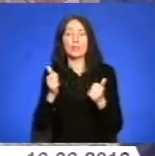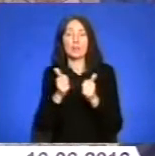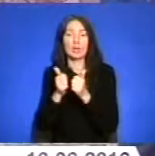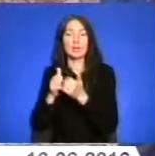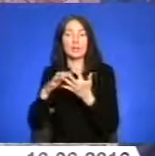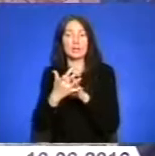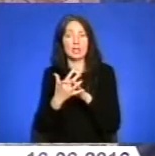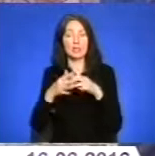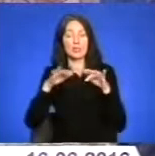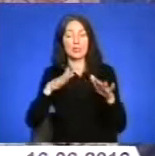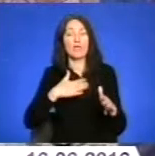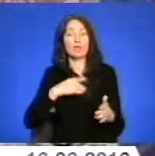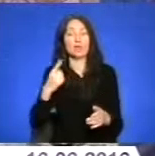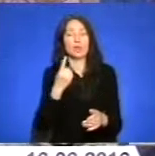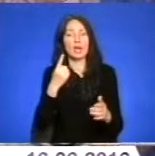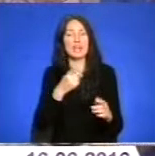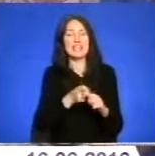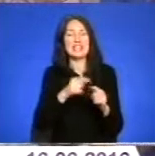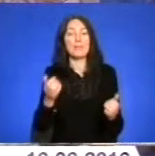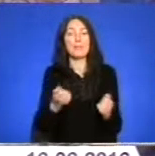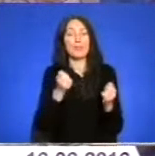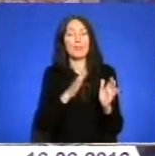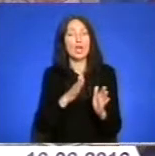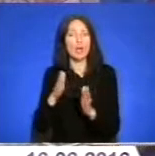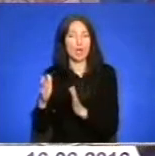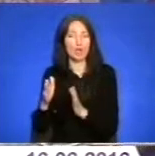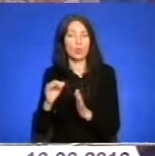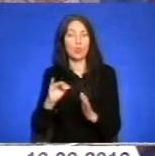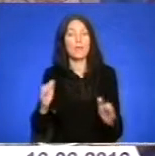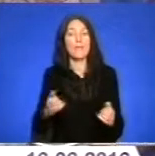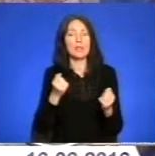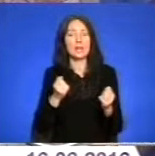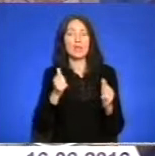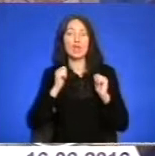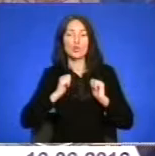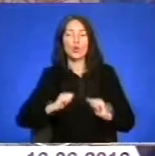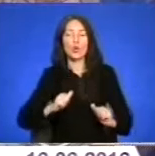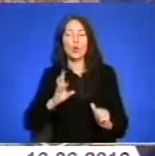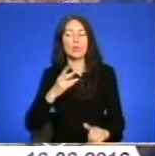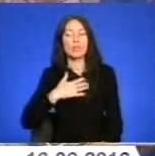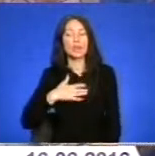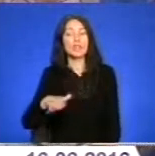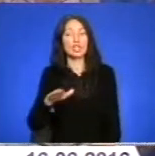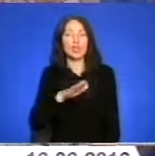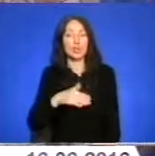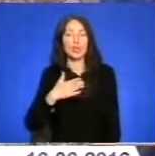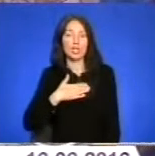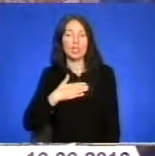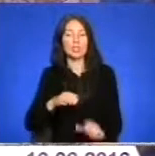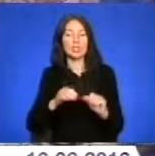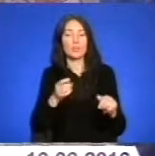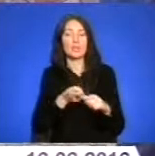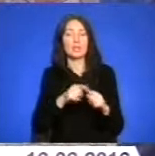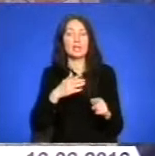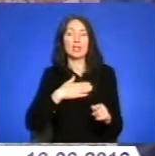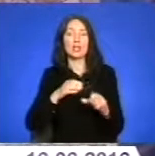одна – це підтримання порядку і підтримання спокою на нашій території, на нашій землі. Це